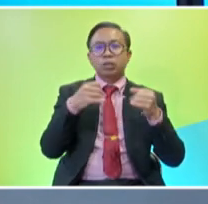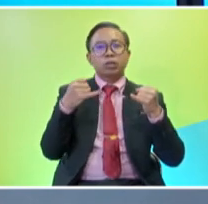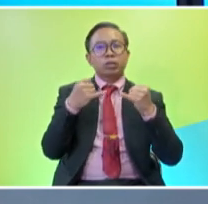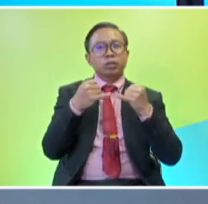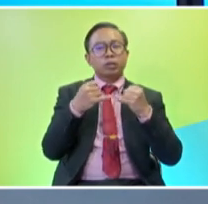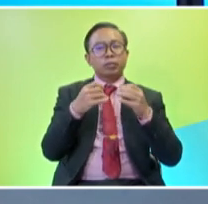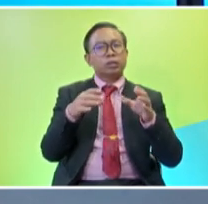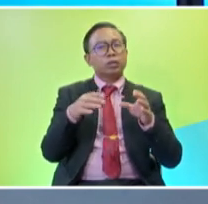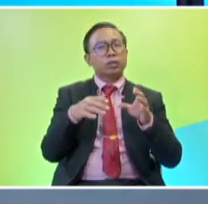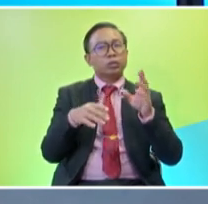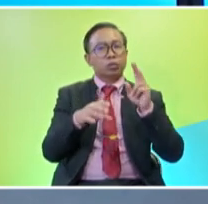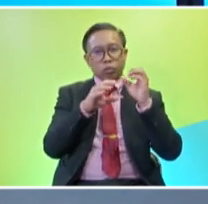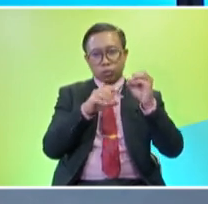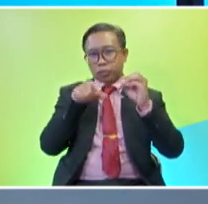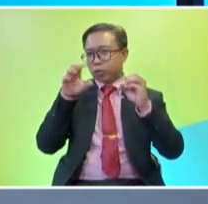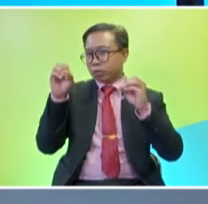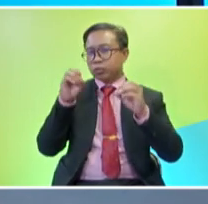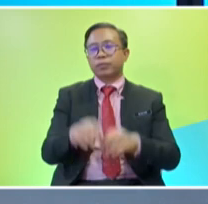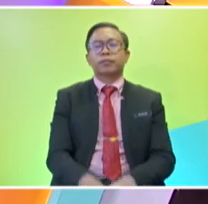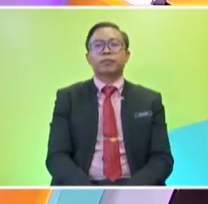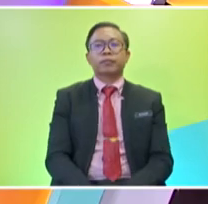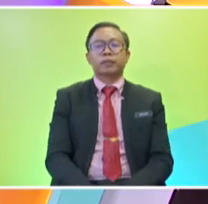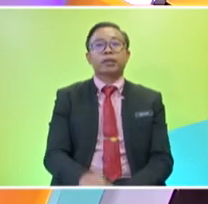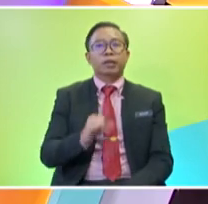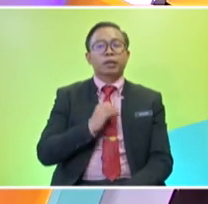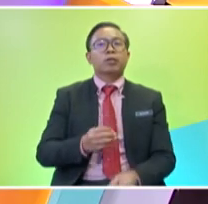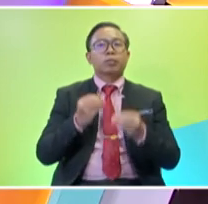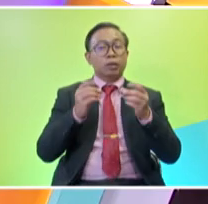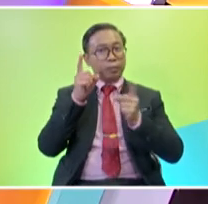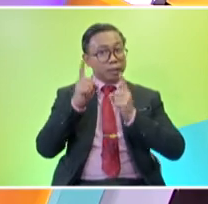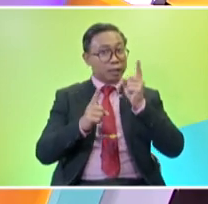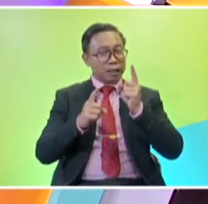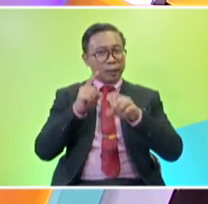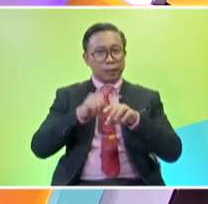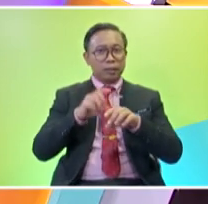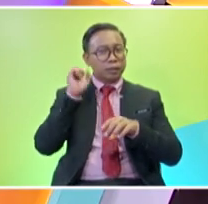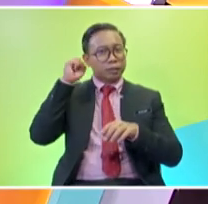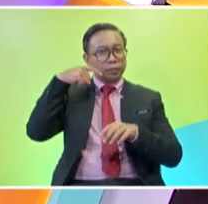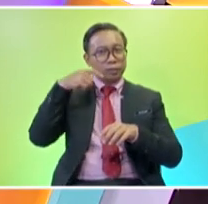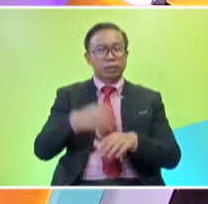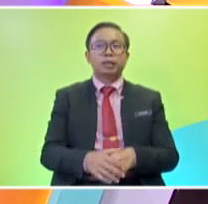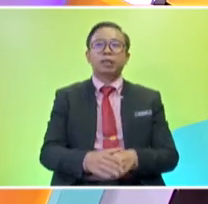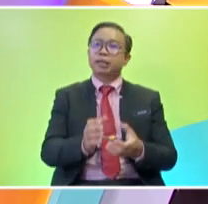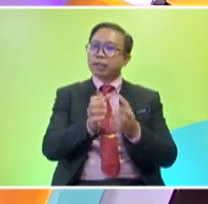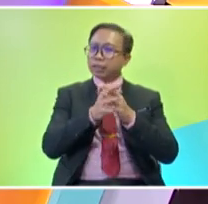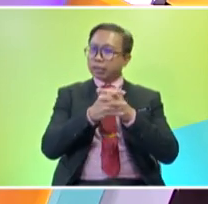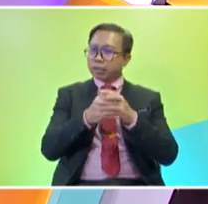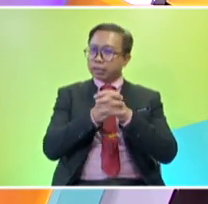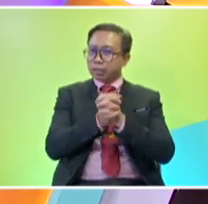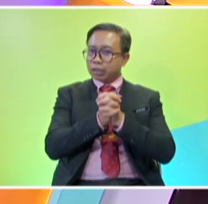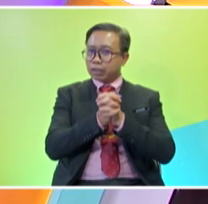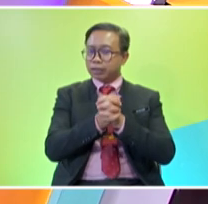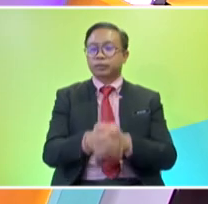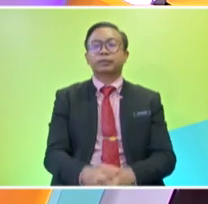kemudian kosong maknanya saya boleh Bagi bintang dekat hari ini